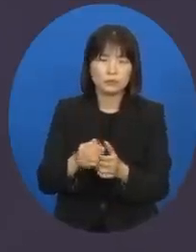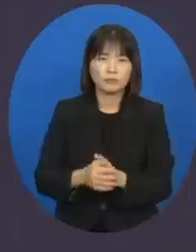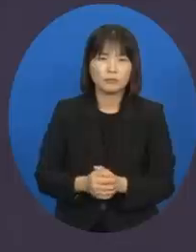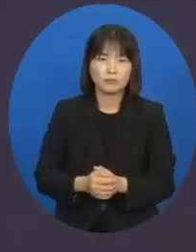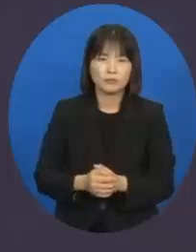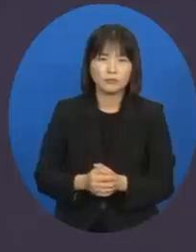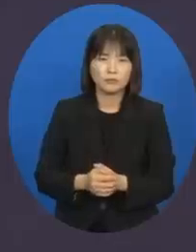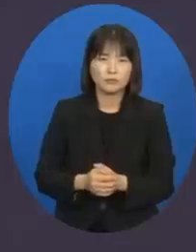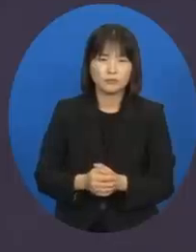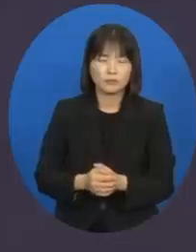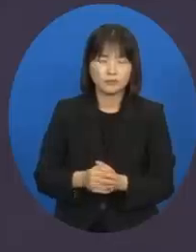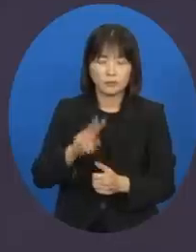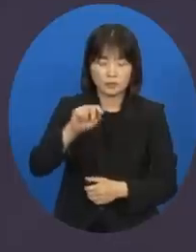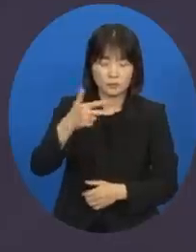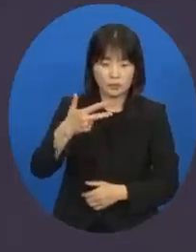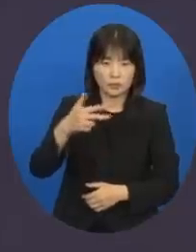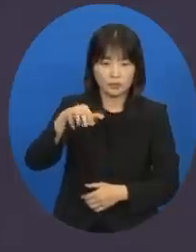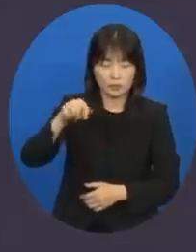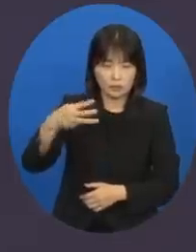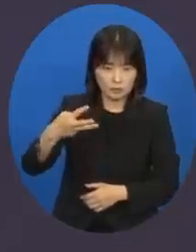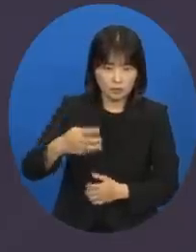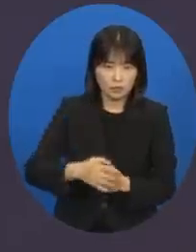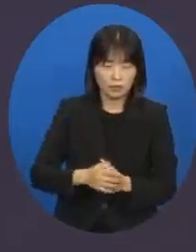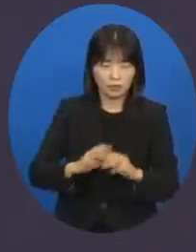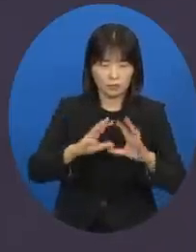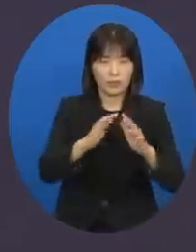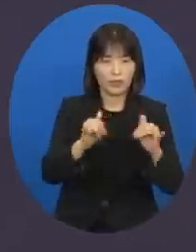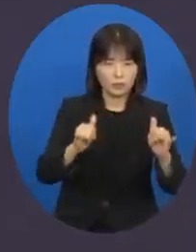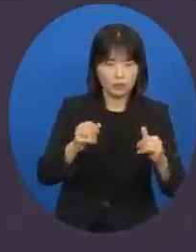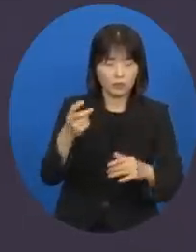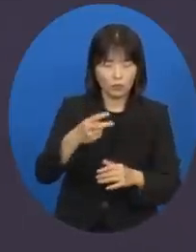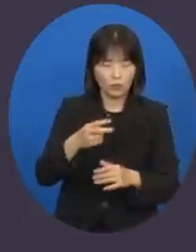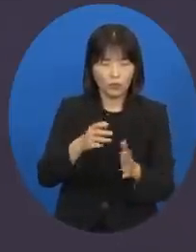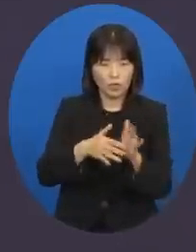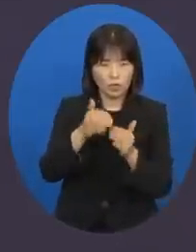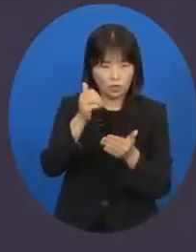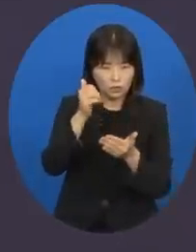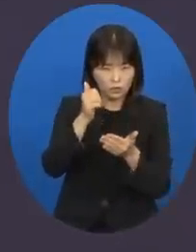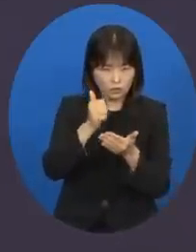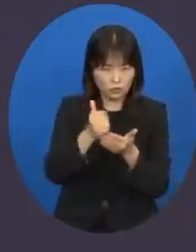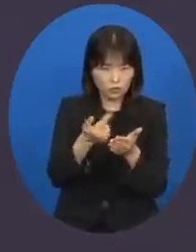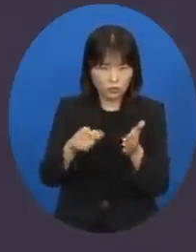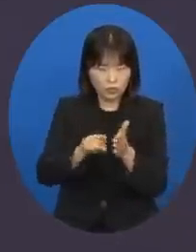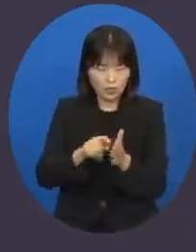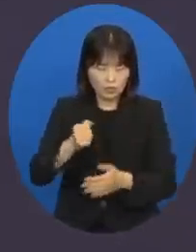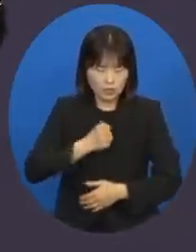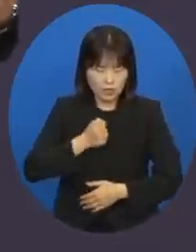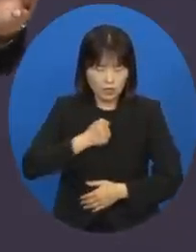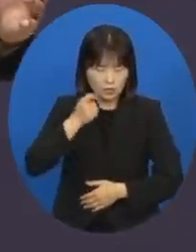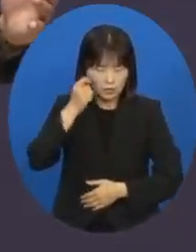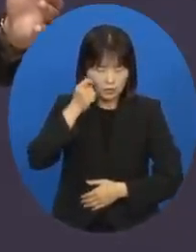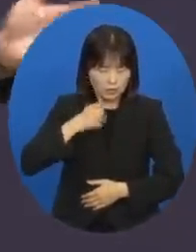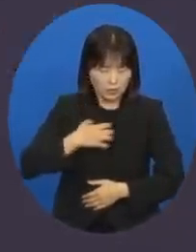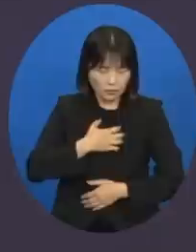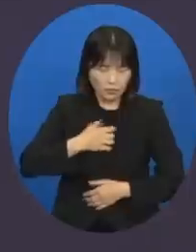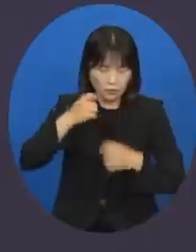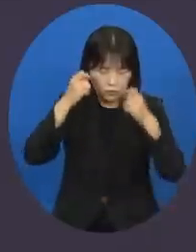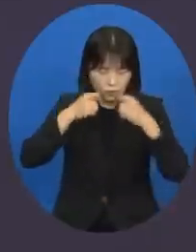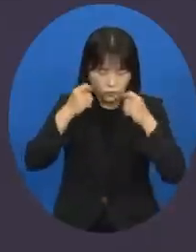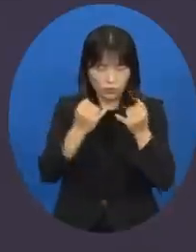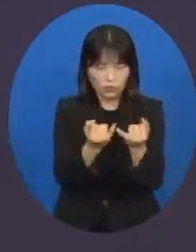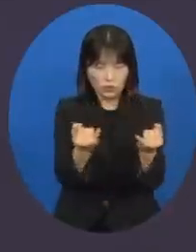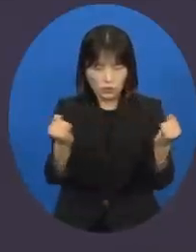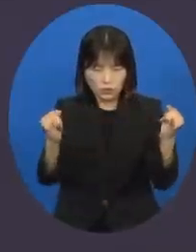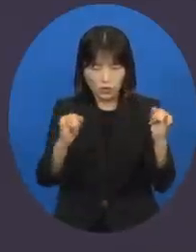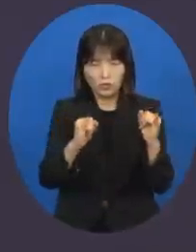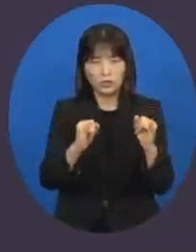보세요. 27절의 말씀이 이렇게 되어 있습니다. 백성과 및 그를 위하여 가슴을 치며 슬피 우는 여자의 큰 무리가